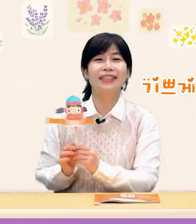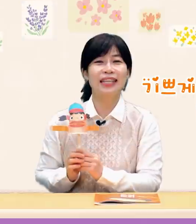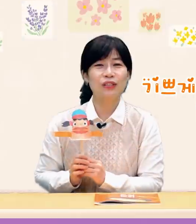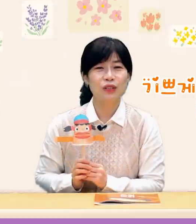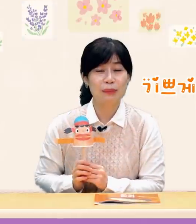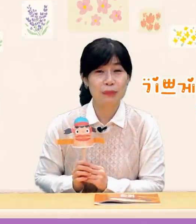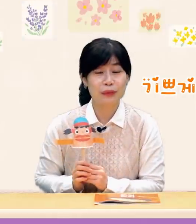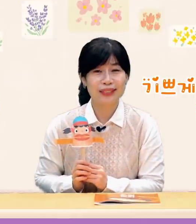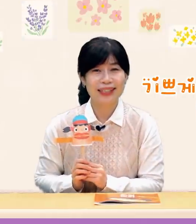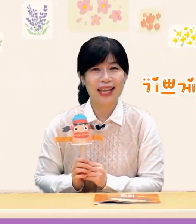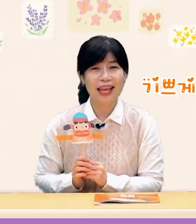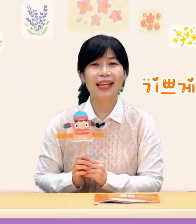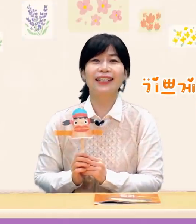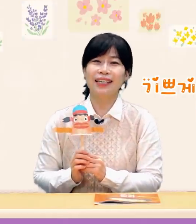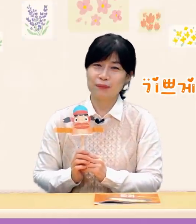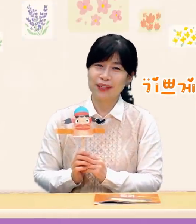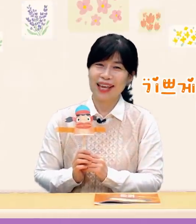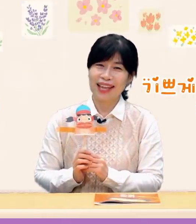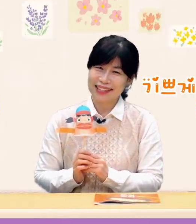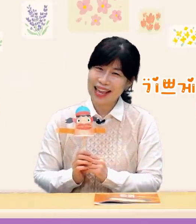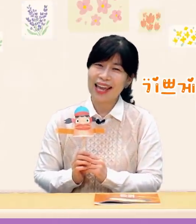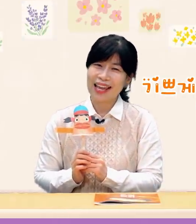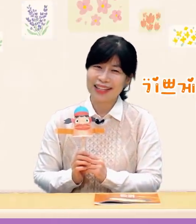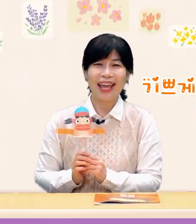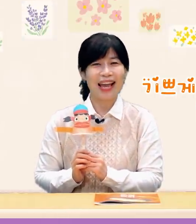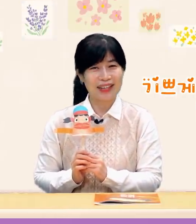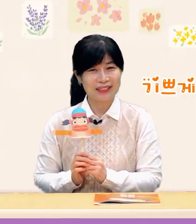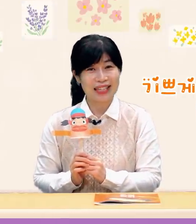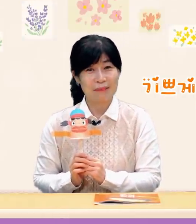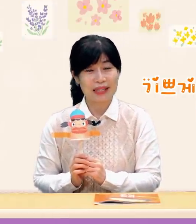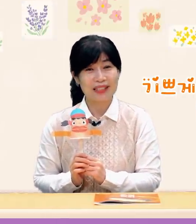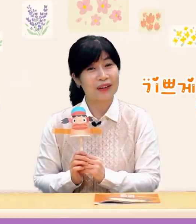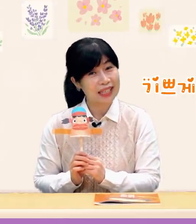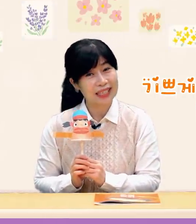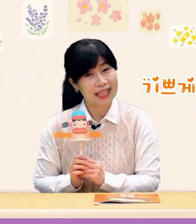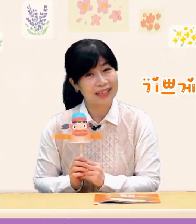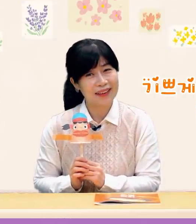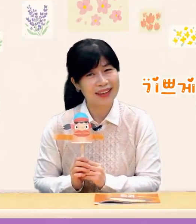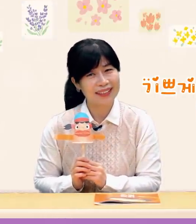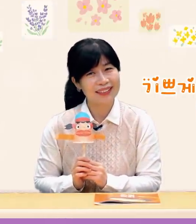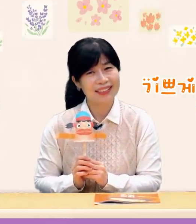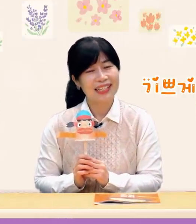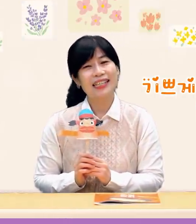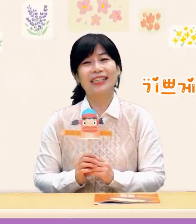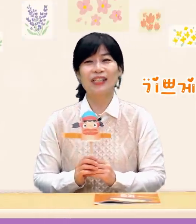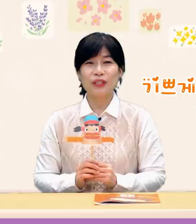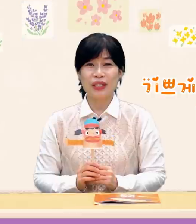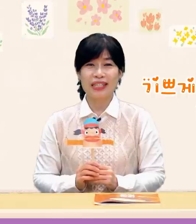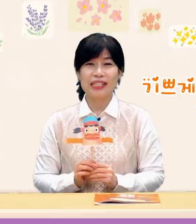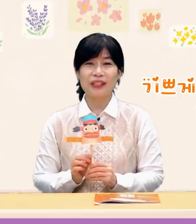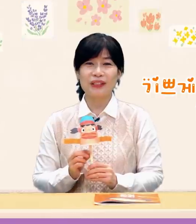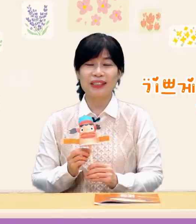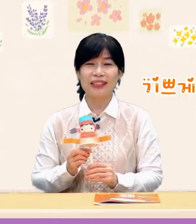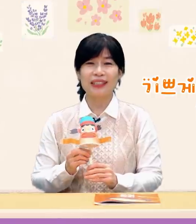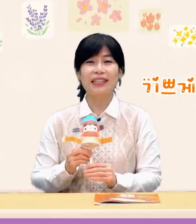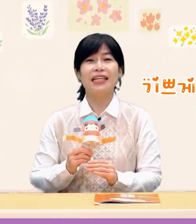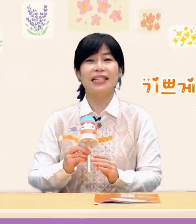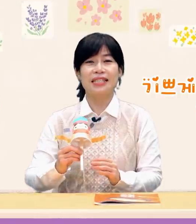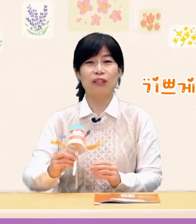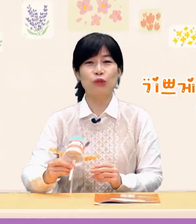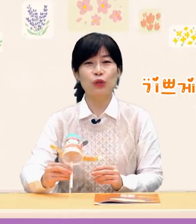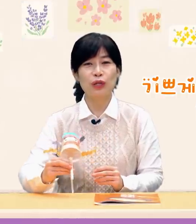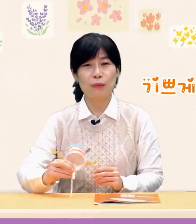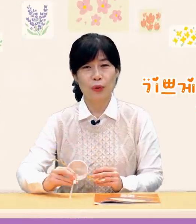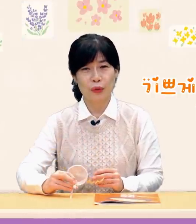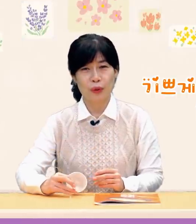하면서 예수님이 부르실 때 기쁘게 네, 네 하고 대답하는 어린이가 되기로 해요. 그럴 수 있는 친구들은